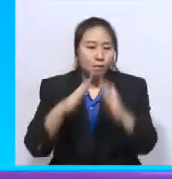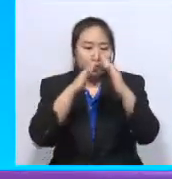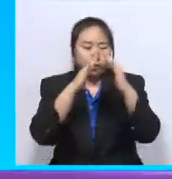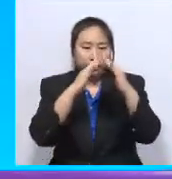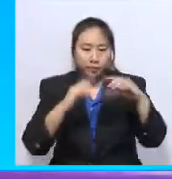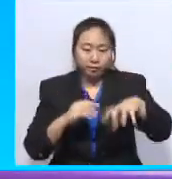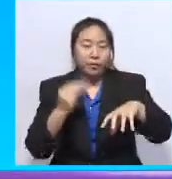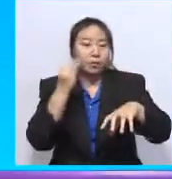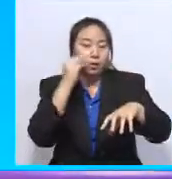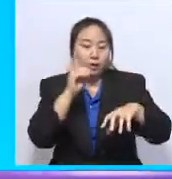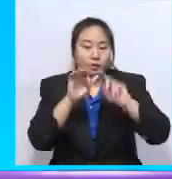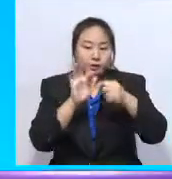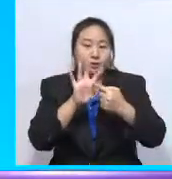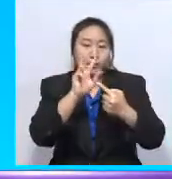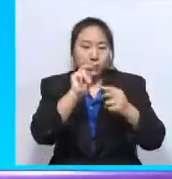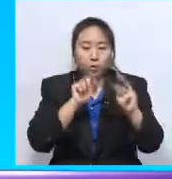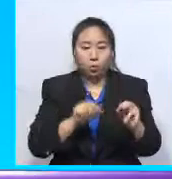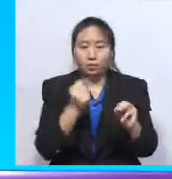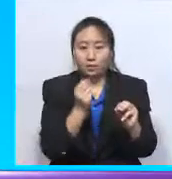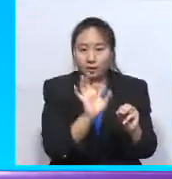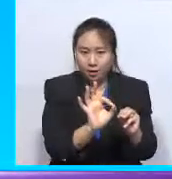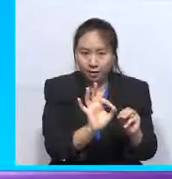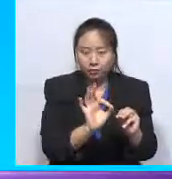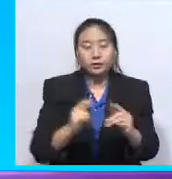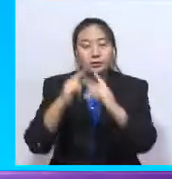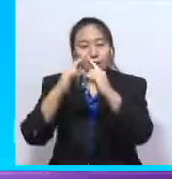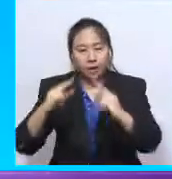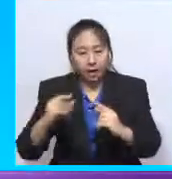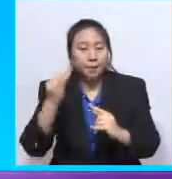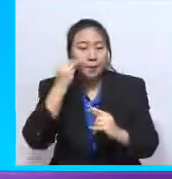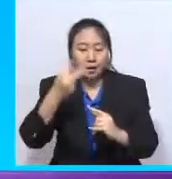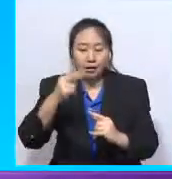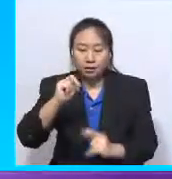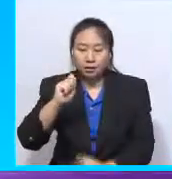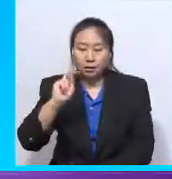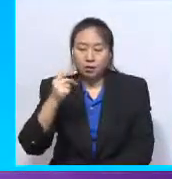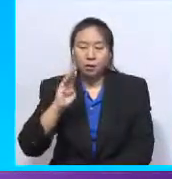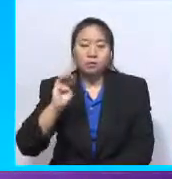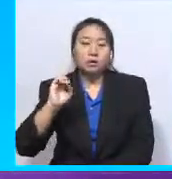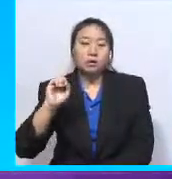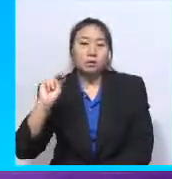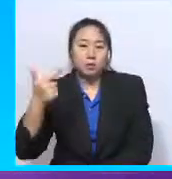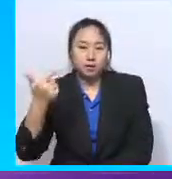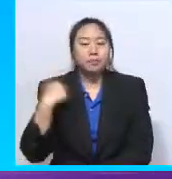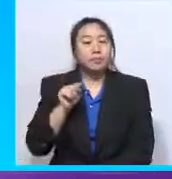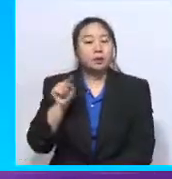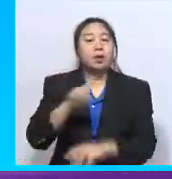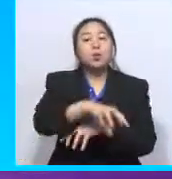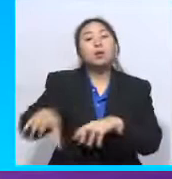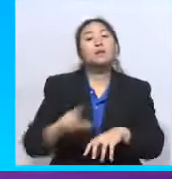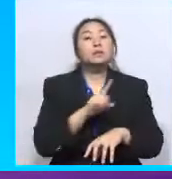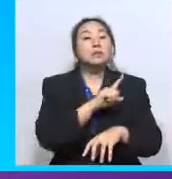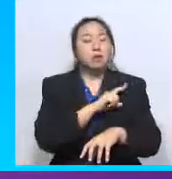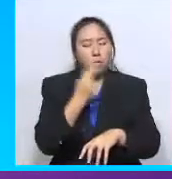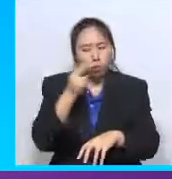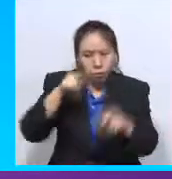ประชาคมบ้านด่านหมู่19นะครับและที่ศาลาประชาคมบ้านหนองบึงนะครับมีการสั่งการให้หน่วยงานที่เกี่ยวข้องเร่งส